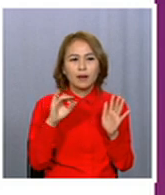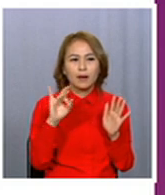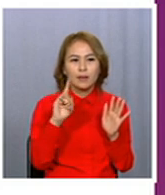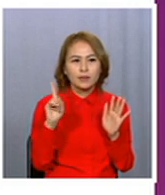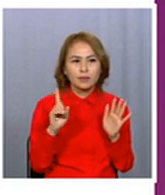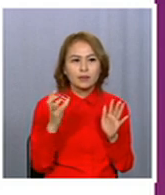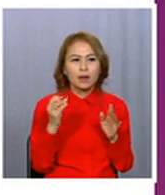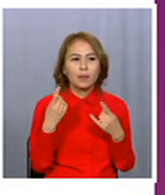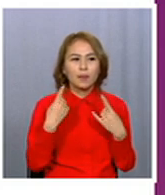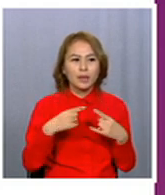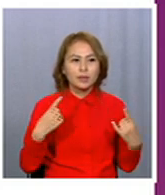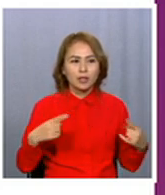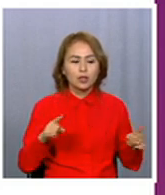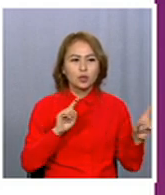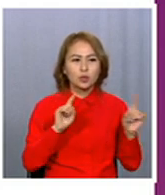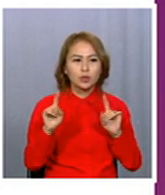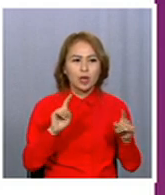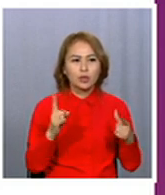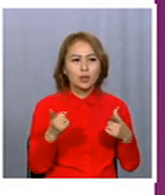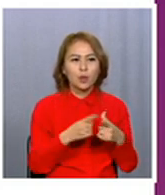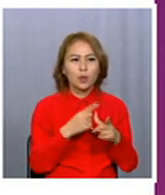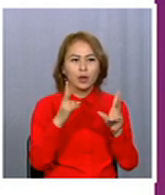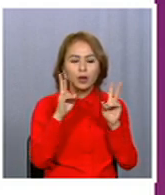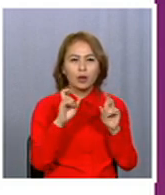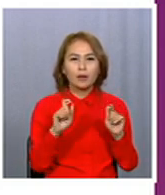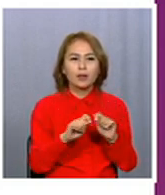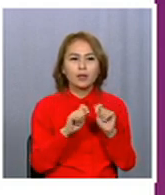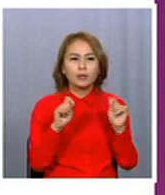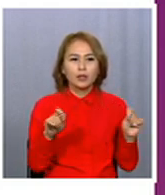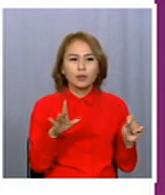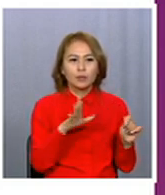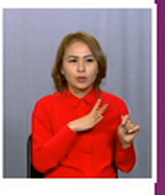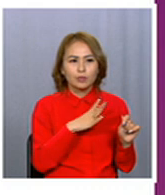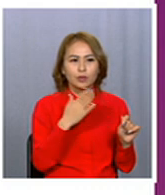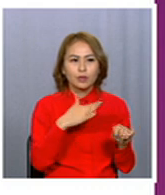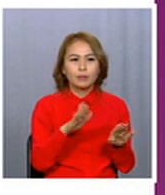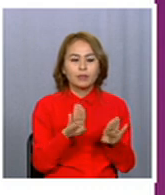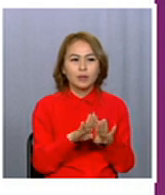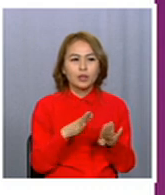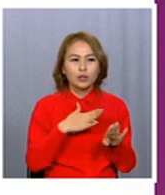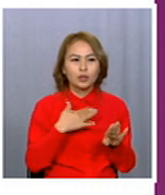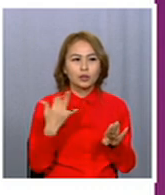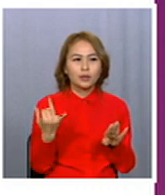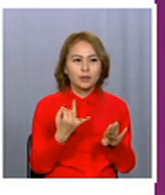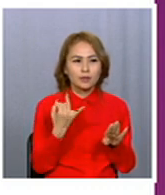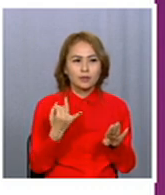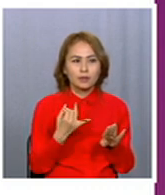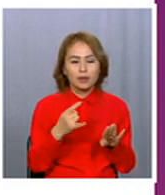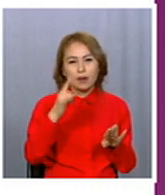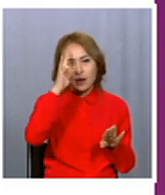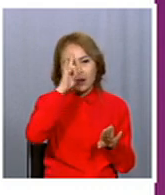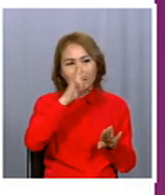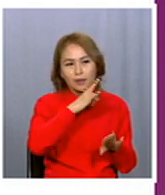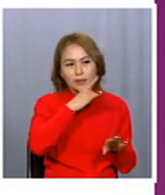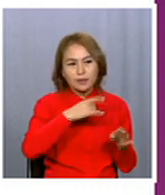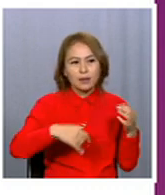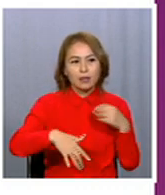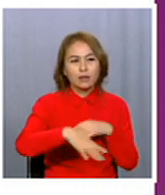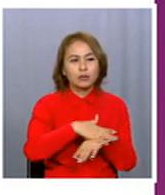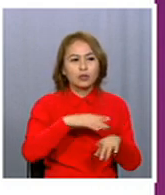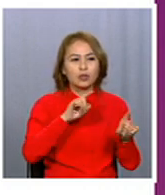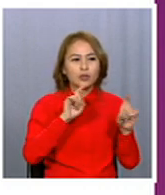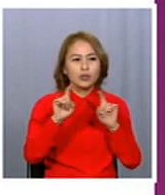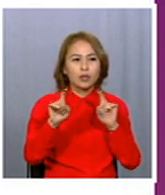тағы да басқа шоқ жұлдыздар атауы қалай пайда болды? Бұл да мен үшін қызық. Қазақ